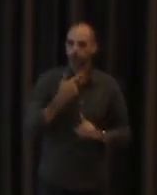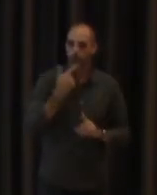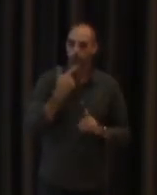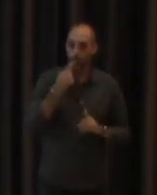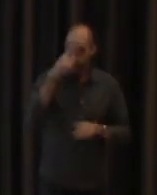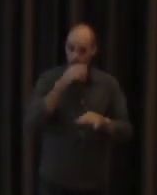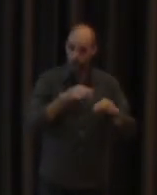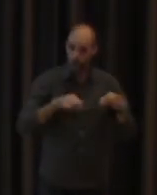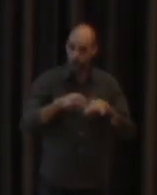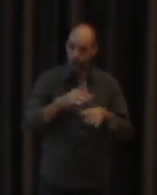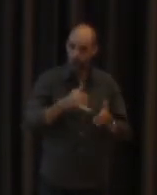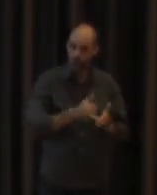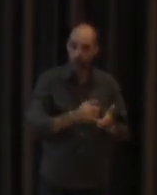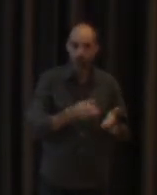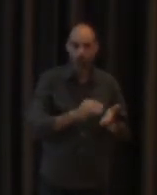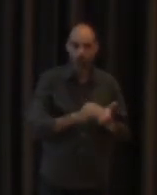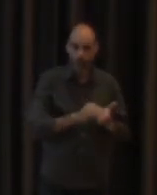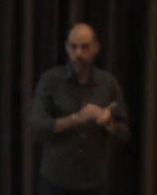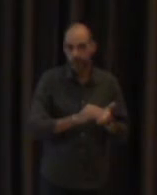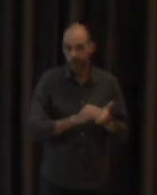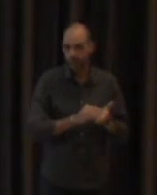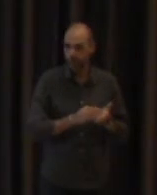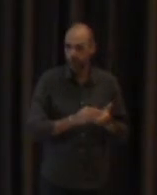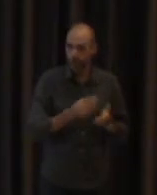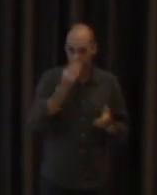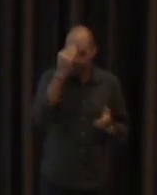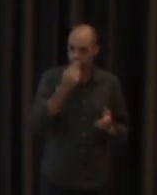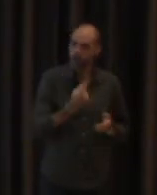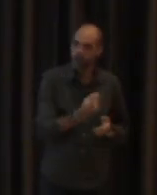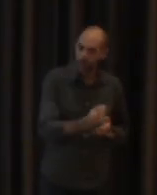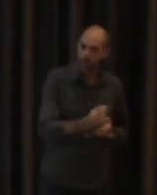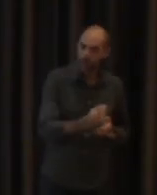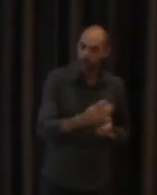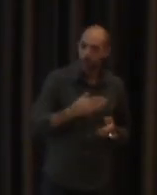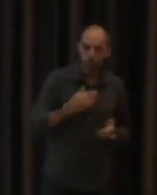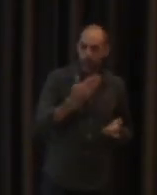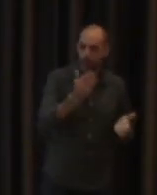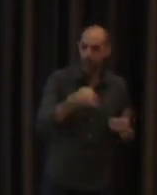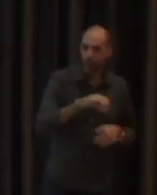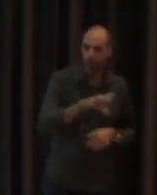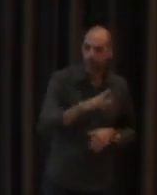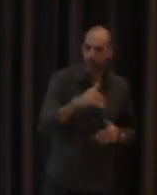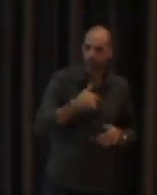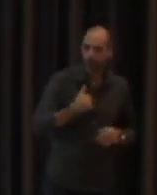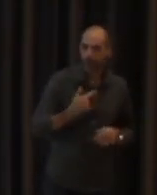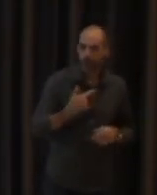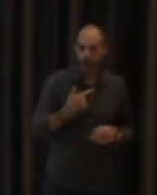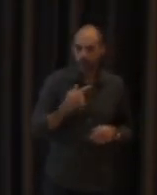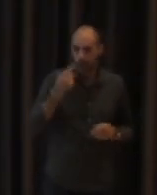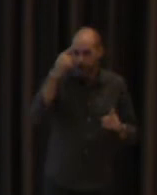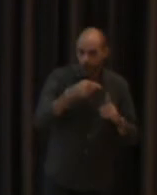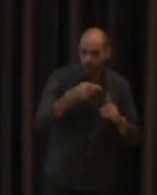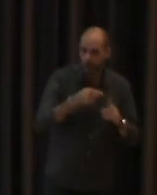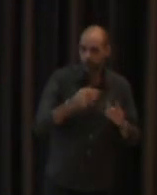que normalment sentim necessari pot no aparèixer a la frase i no el trobem a faltar. No només